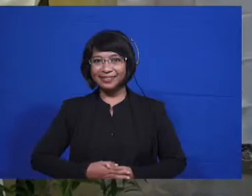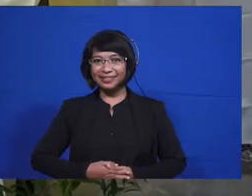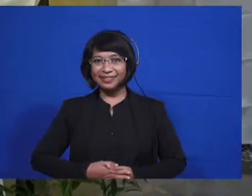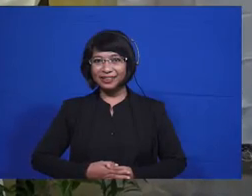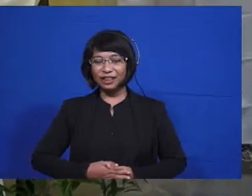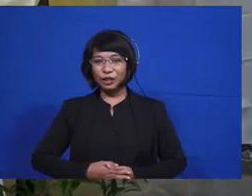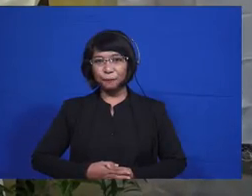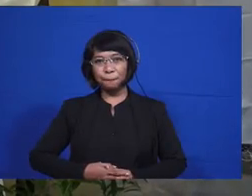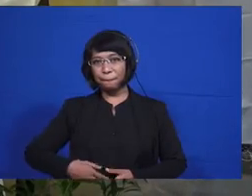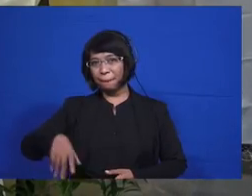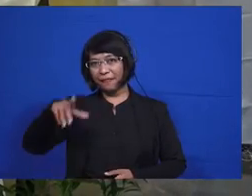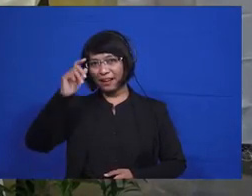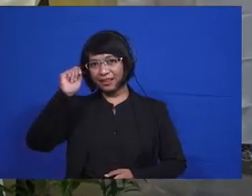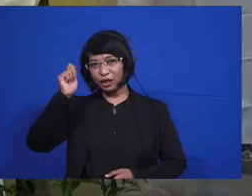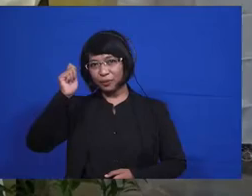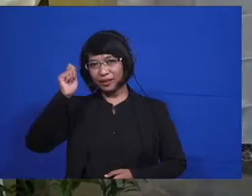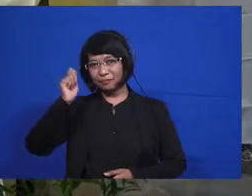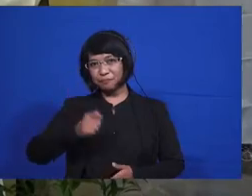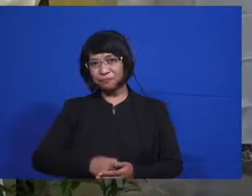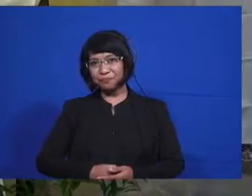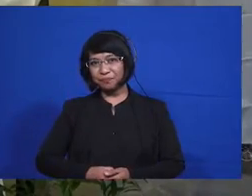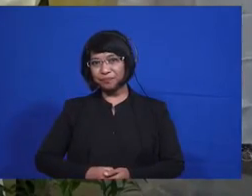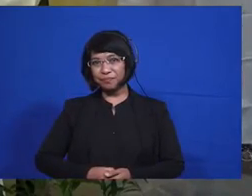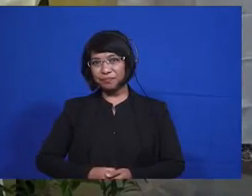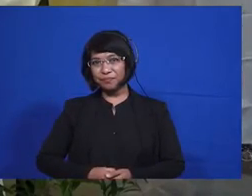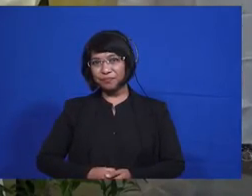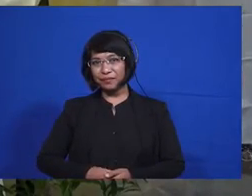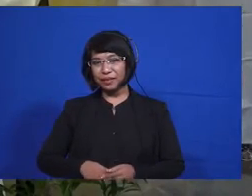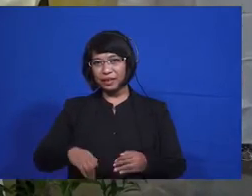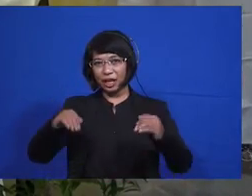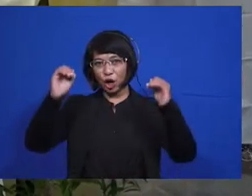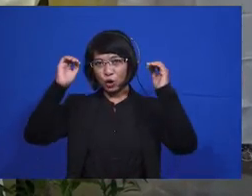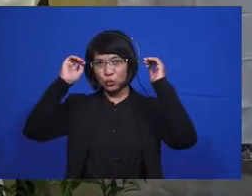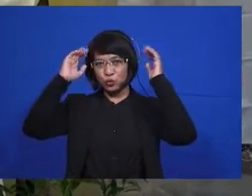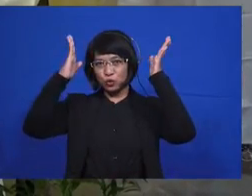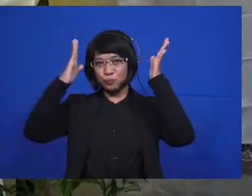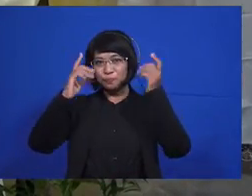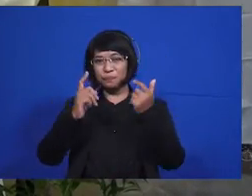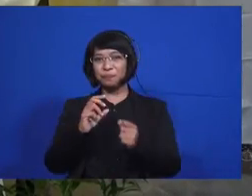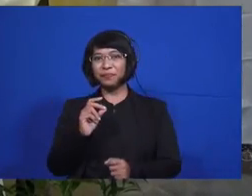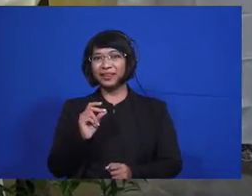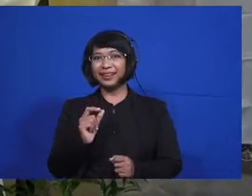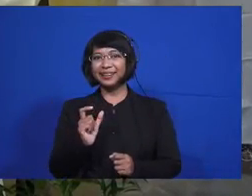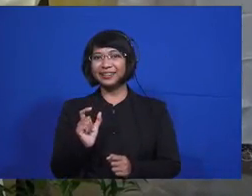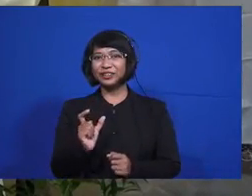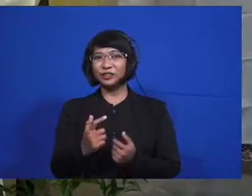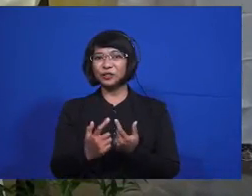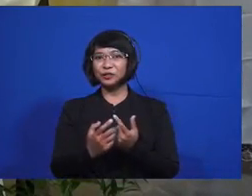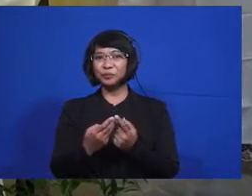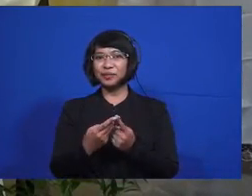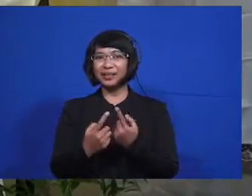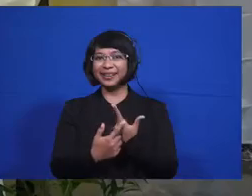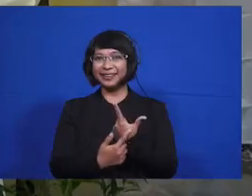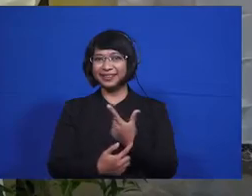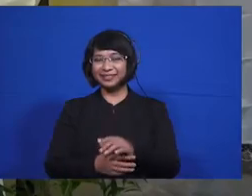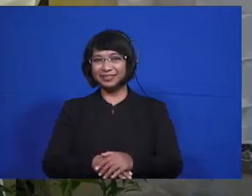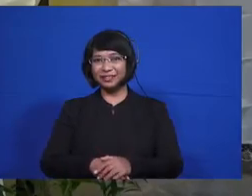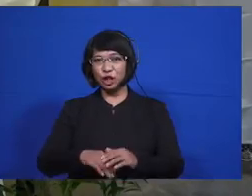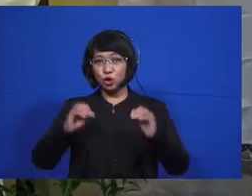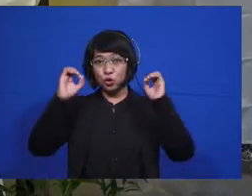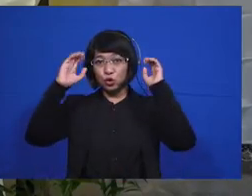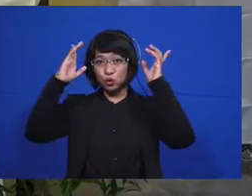Yang terhormat Monsinyur Robertus Rubiatmoko, Uskup Agung